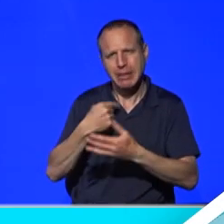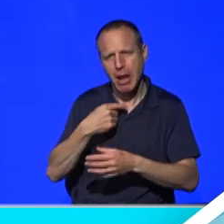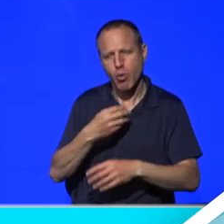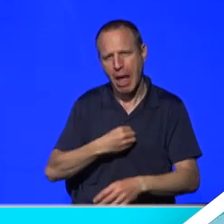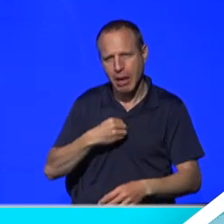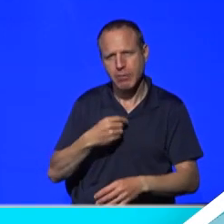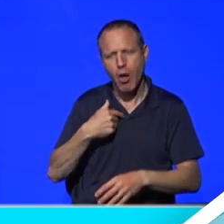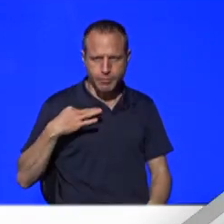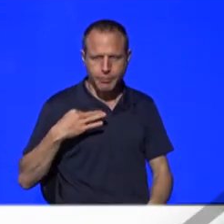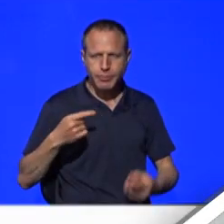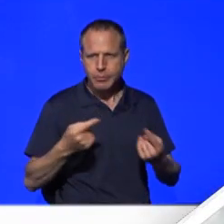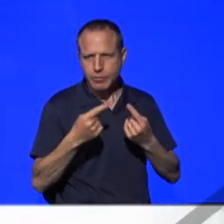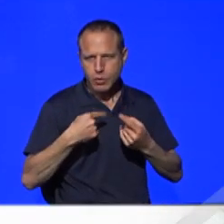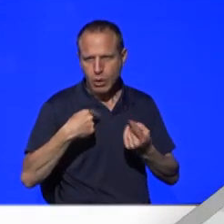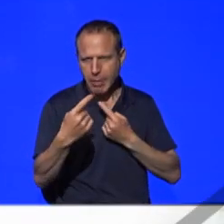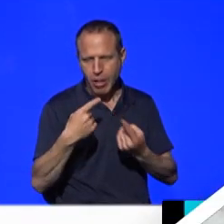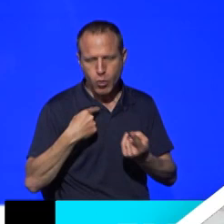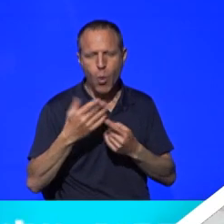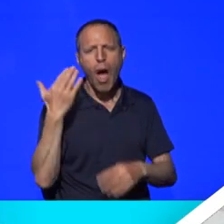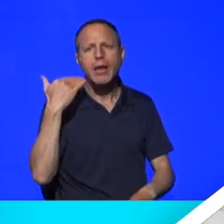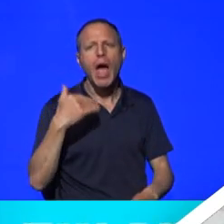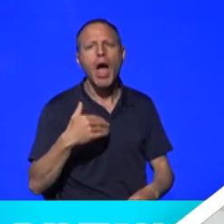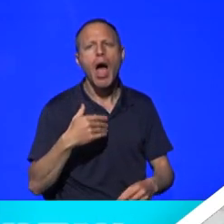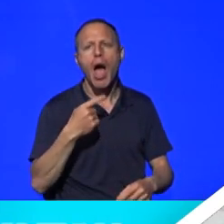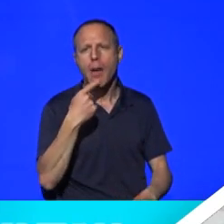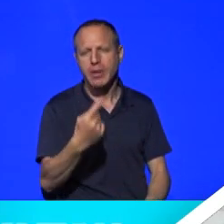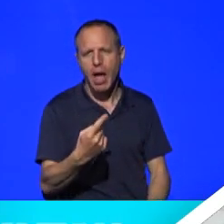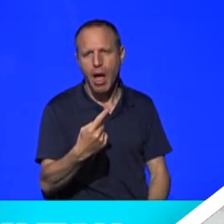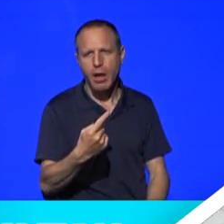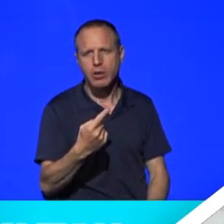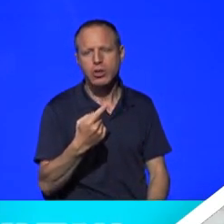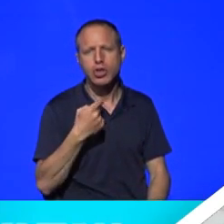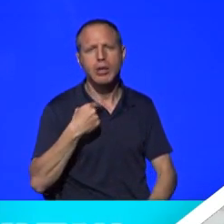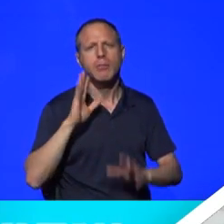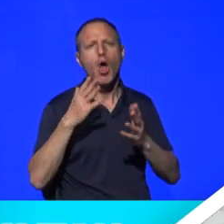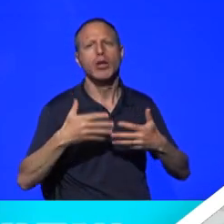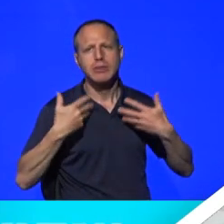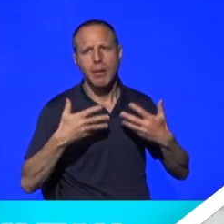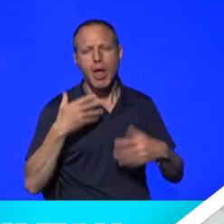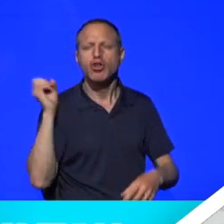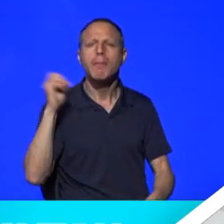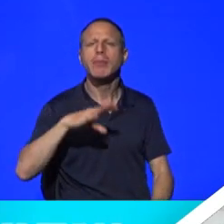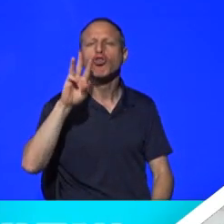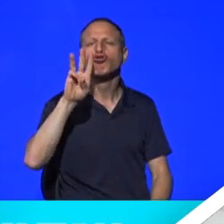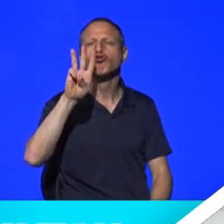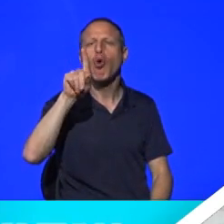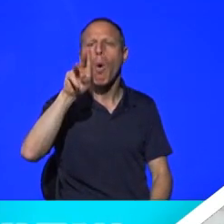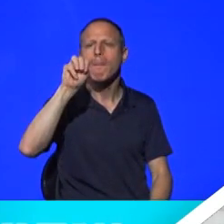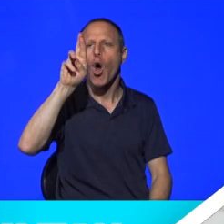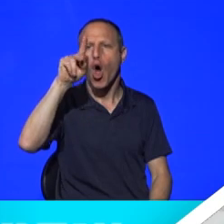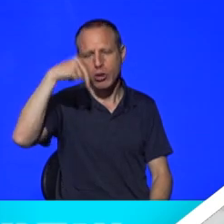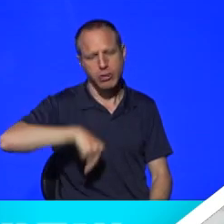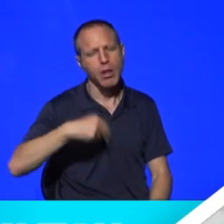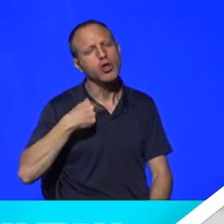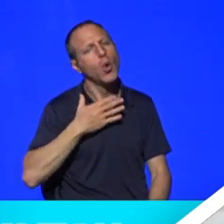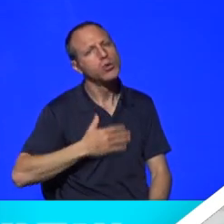מסכנים. הוויכוח בינינו הוא היה האמירה, שאני מאוד שמח שבאים לשומרון. אני רוצה שבואו